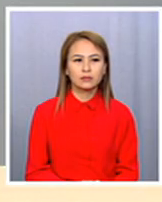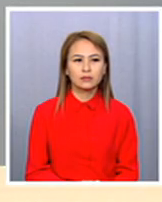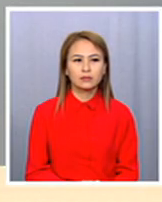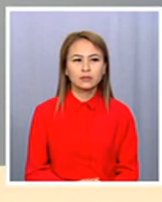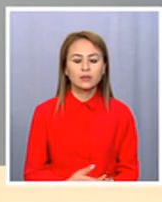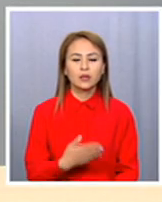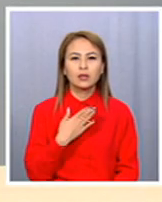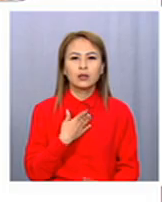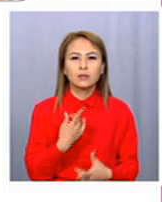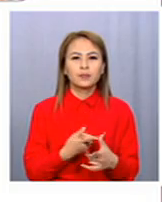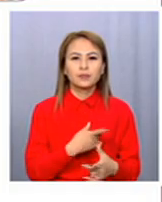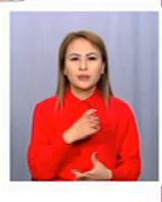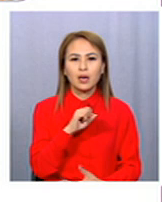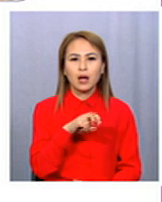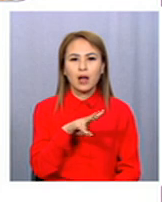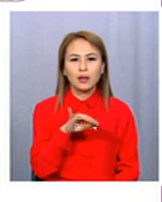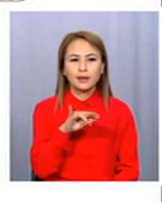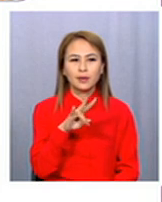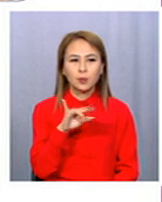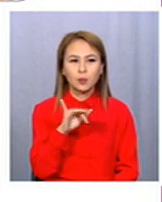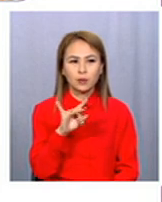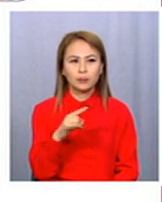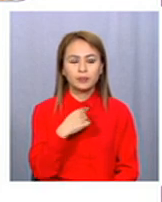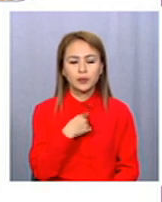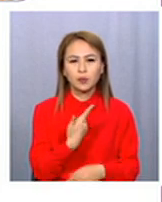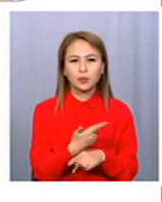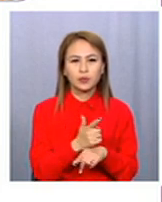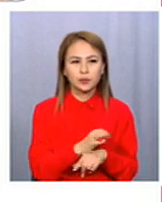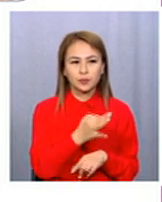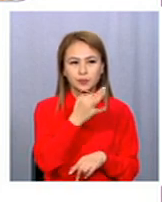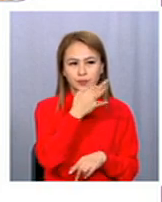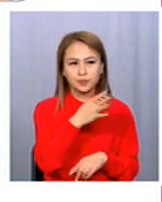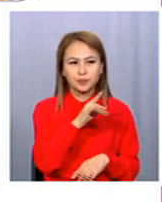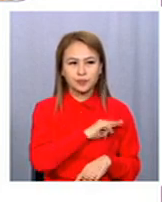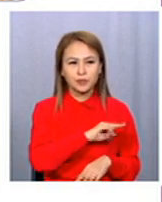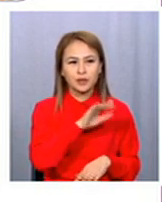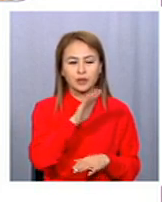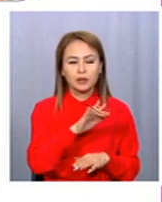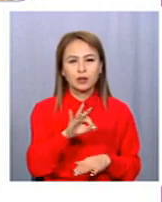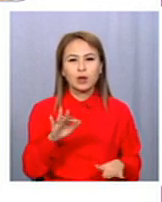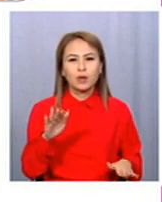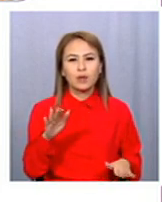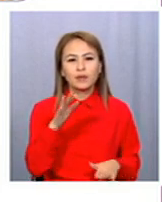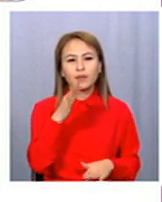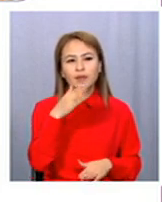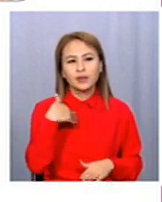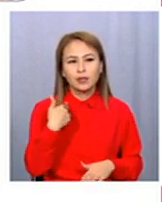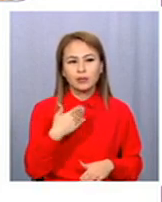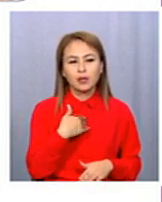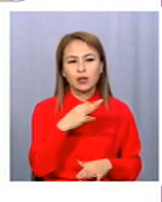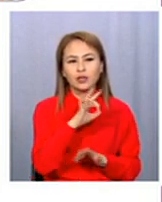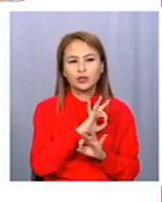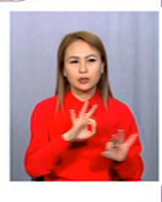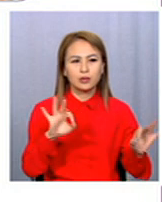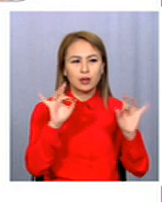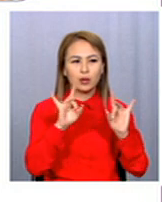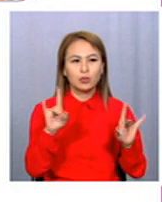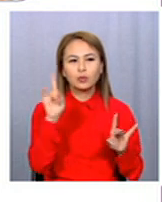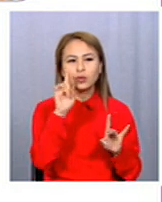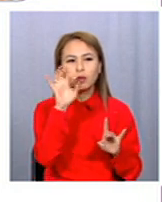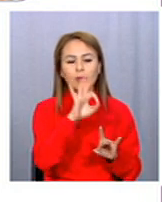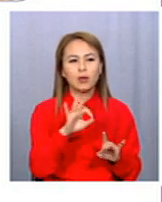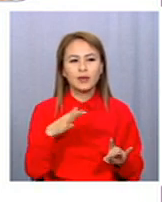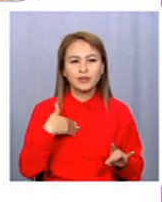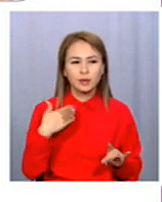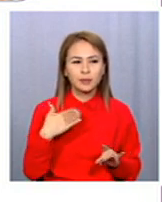Меня зовут Алинур. Мне очень понравились мнения ребят о витаминах. Они отлично рассказали о том, как